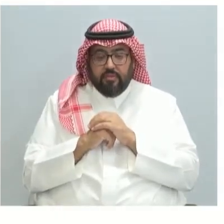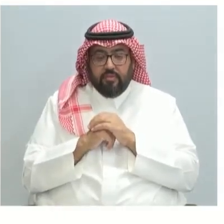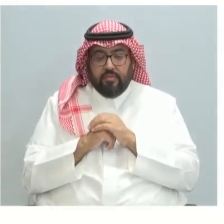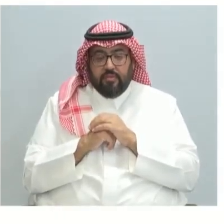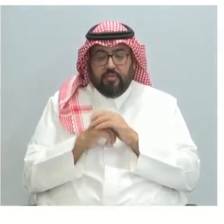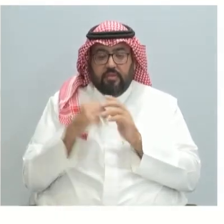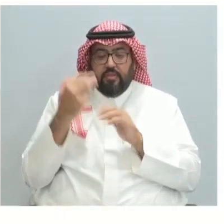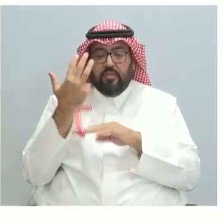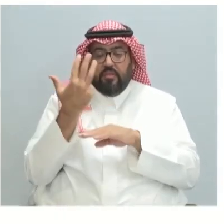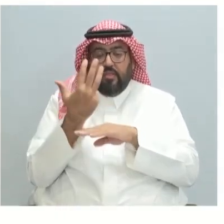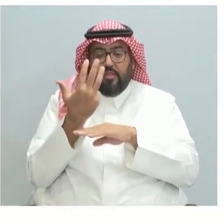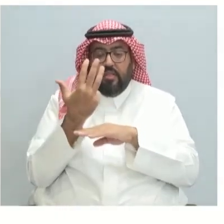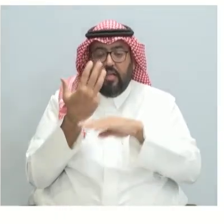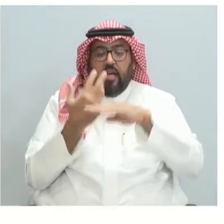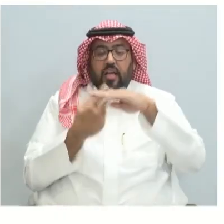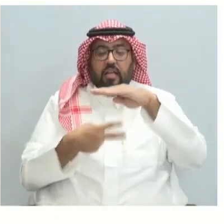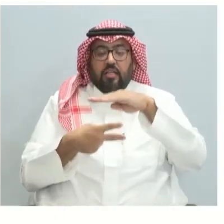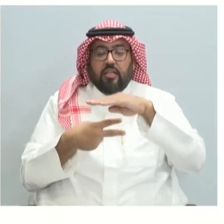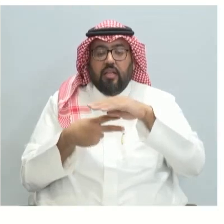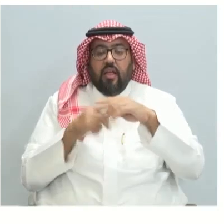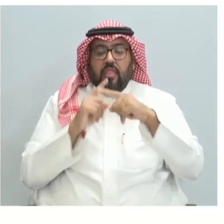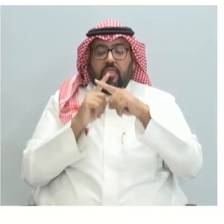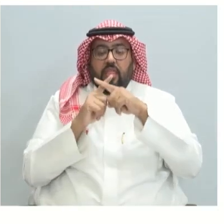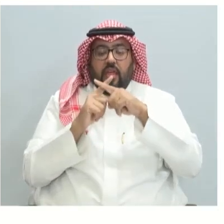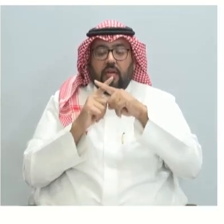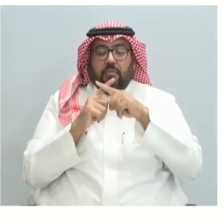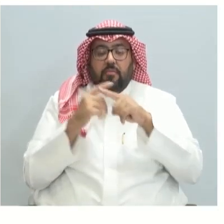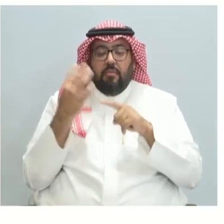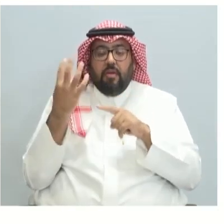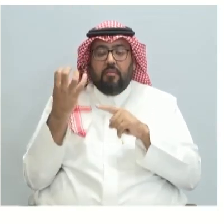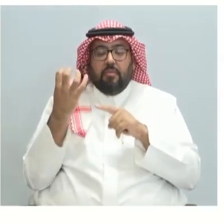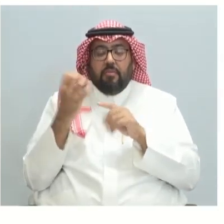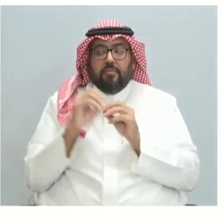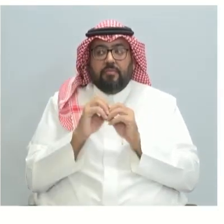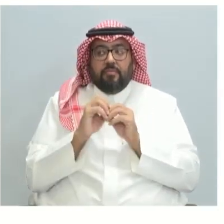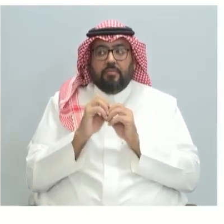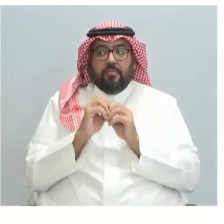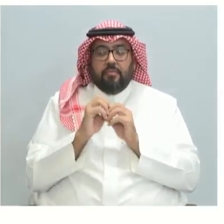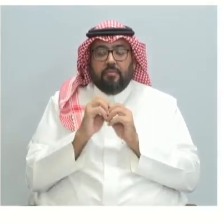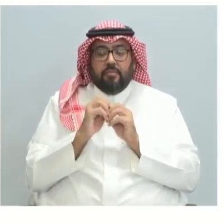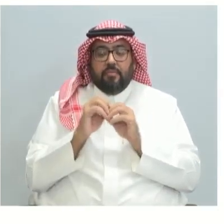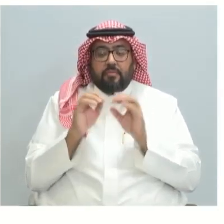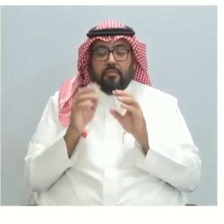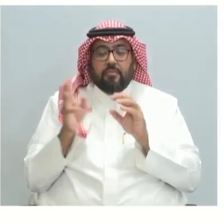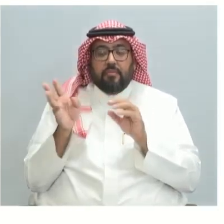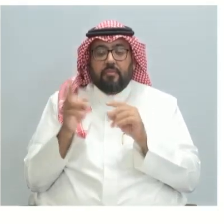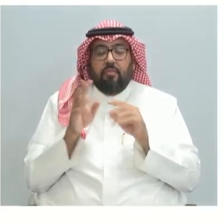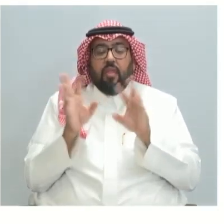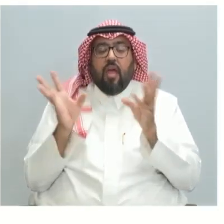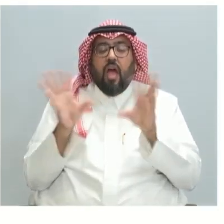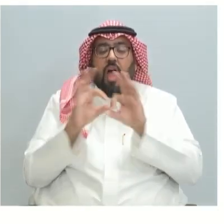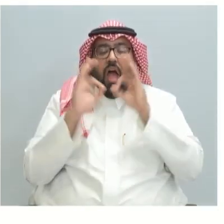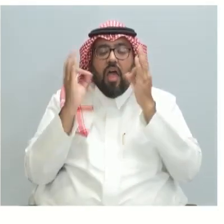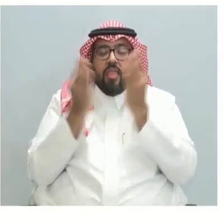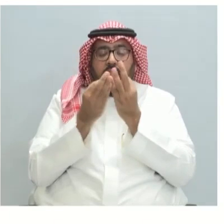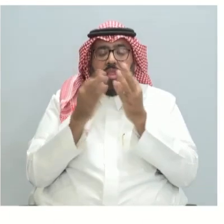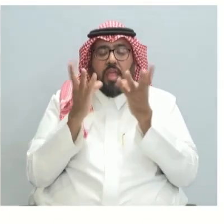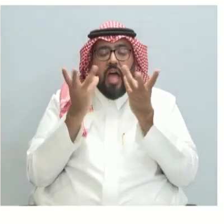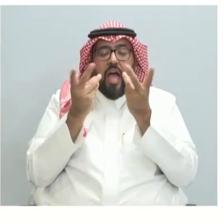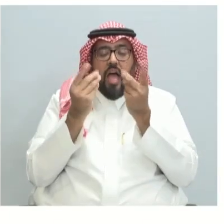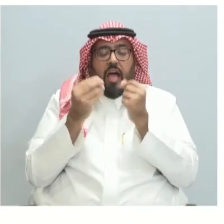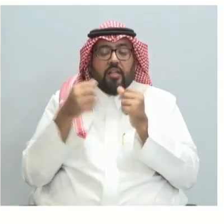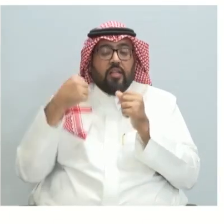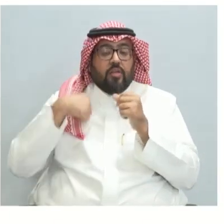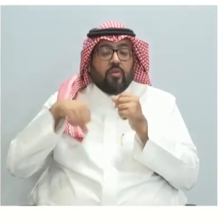اذا تسعه على عشرين نضربها في 400 لكي نوجد عدد الطلاب الذين فضلوا